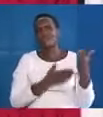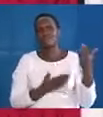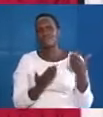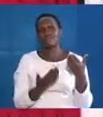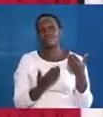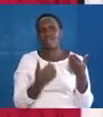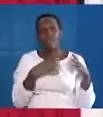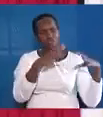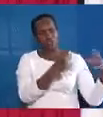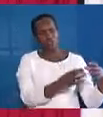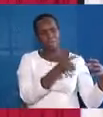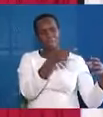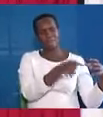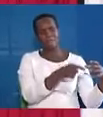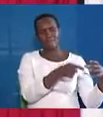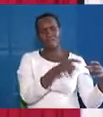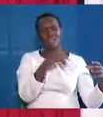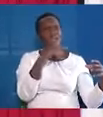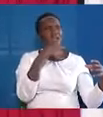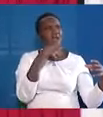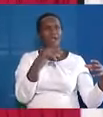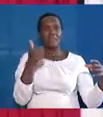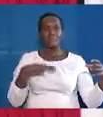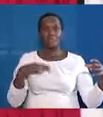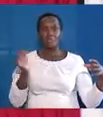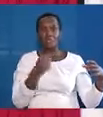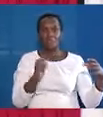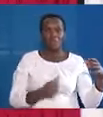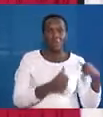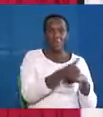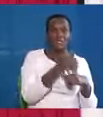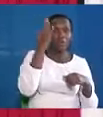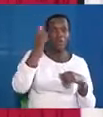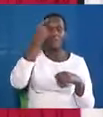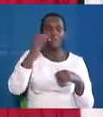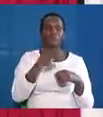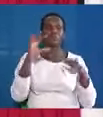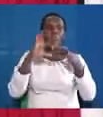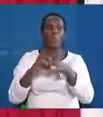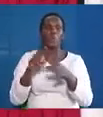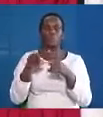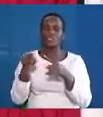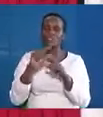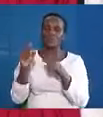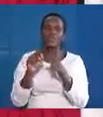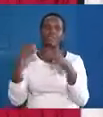Kuna sehemu wengine hawangeweza kupita ati kwa sababu wewe ni wa chama hii, wewe ni wa chama